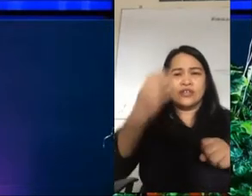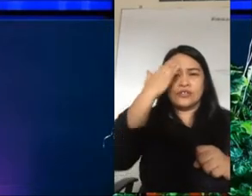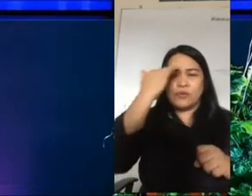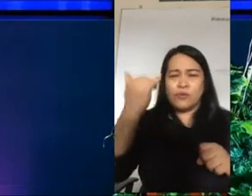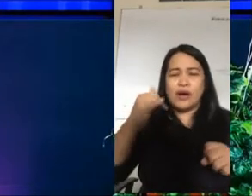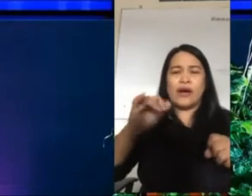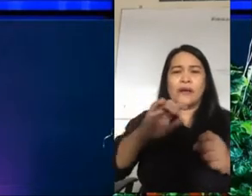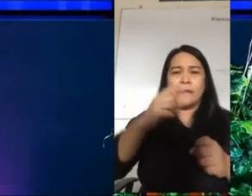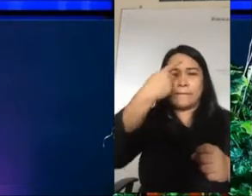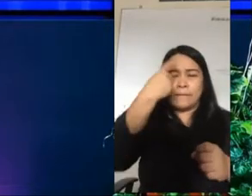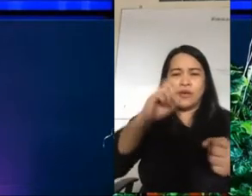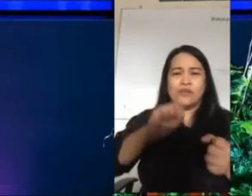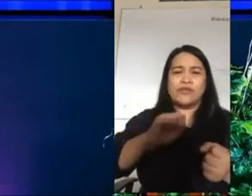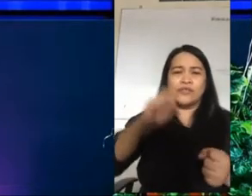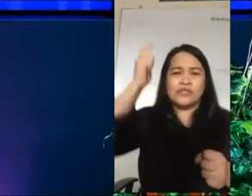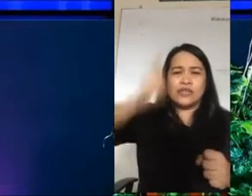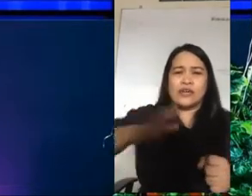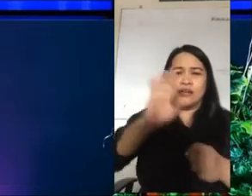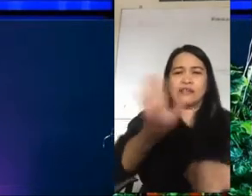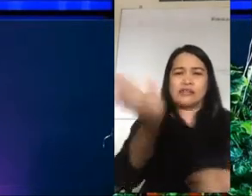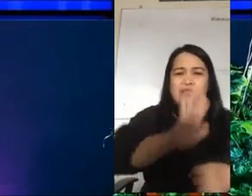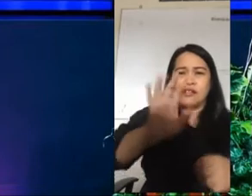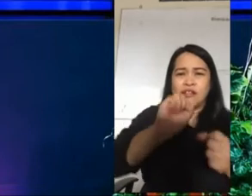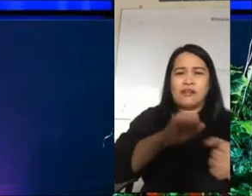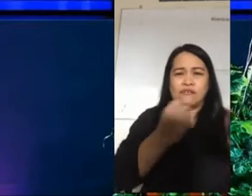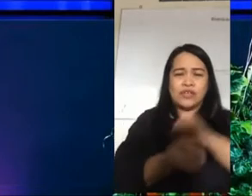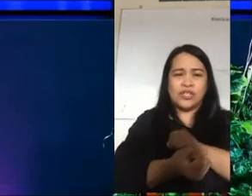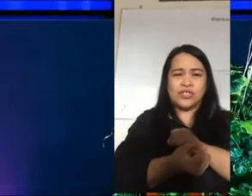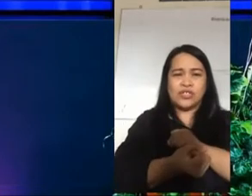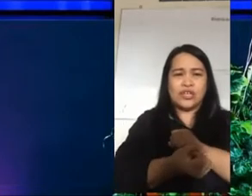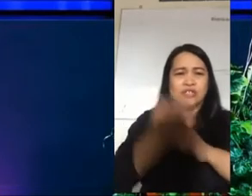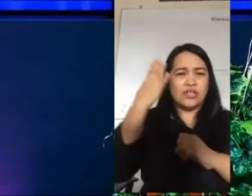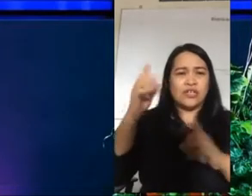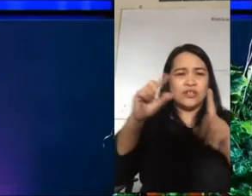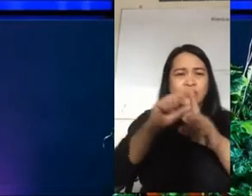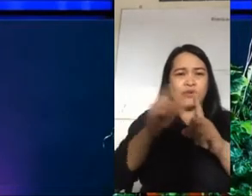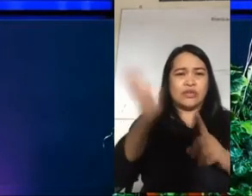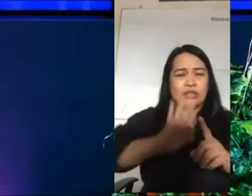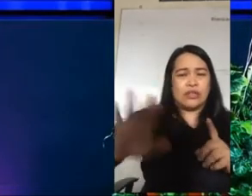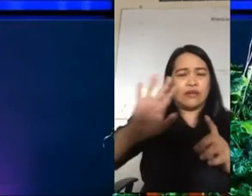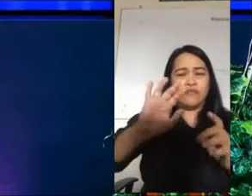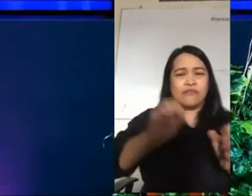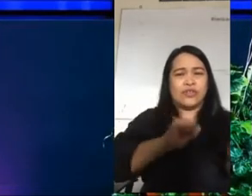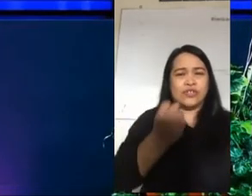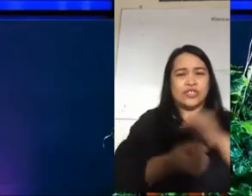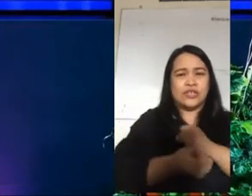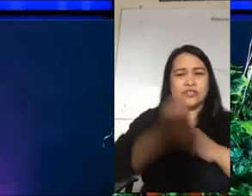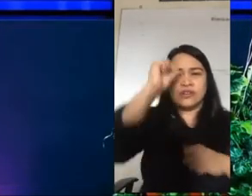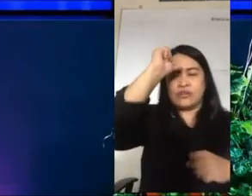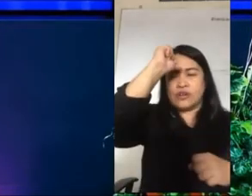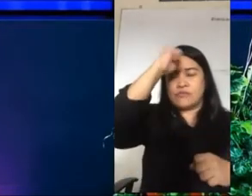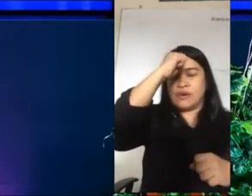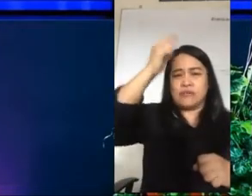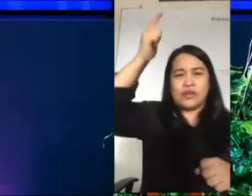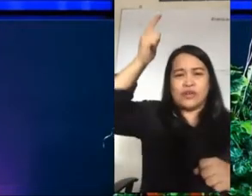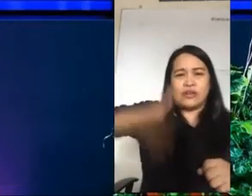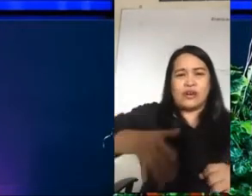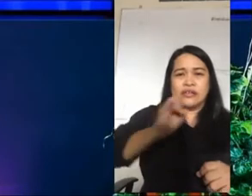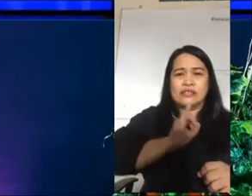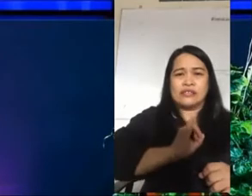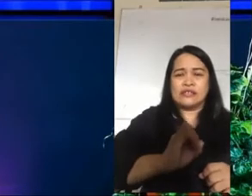kanyang katotohanan o ang kanyang mga salita ay hindi nagbabago. Pangatlo, remember that God is our